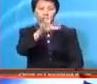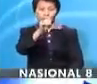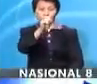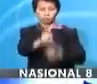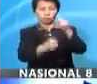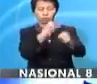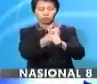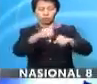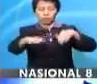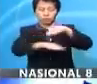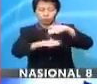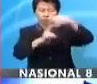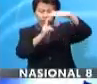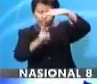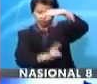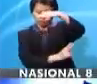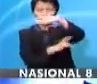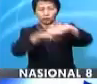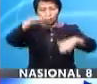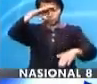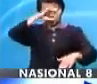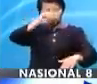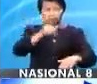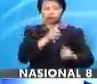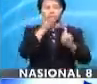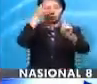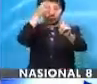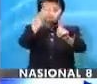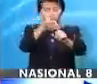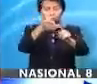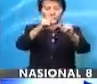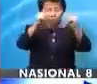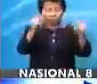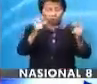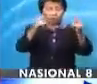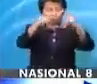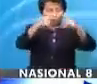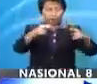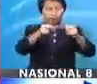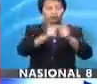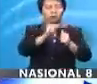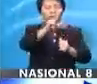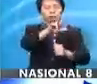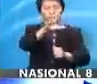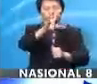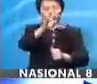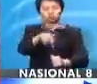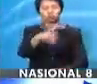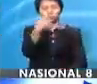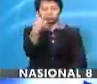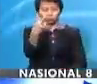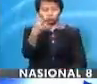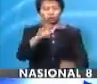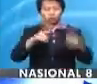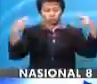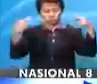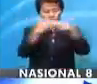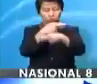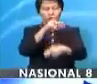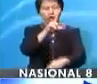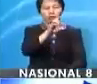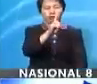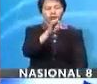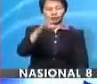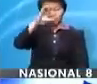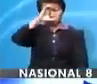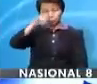tahun di bawah jambatan Cyberjaya menuju ke Garden Residence kilometer 37.2 lebuh raya LDP